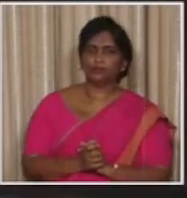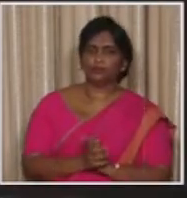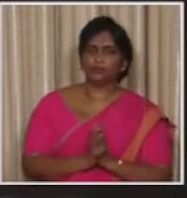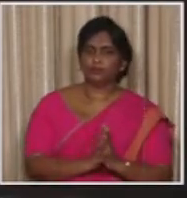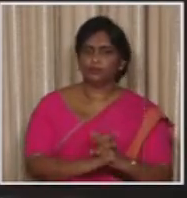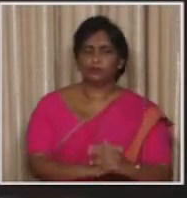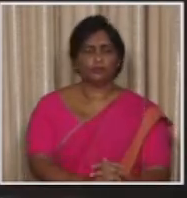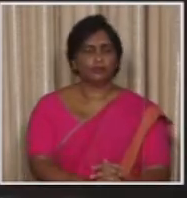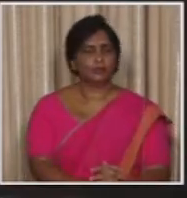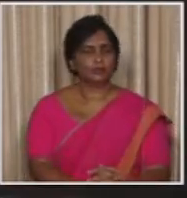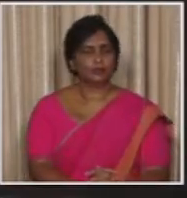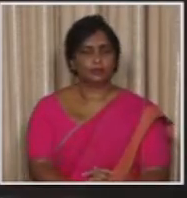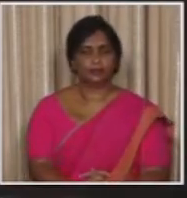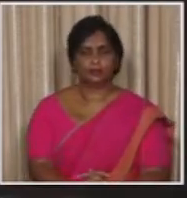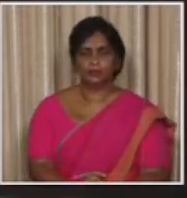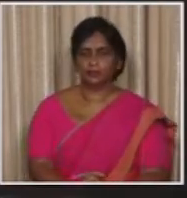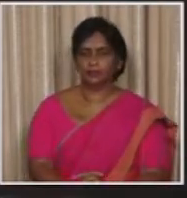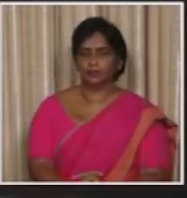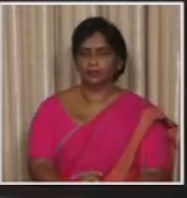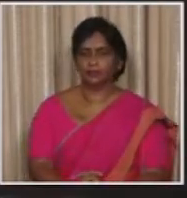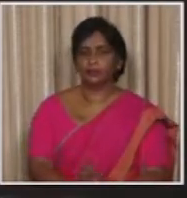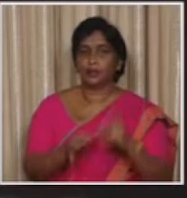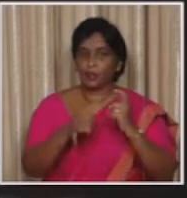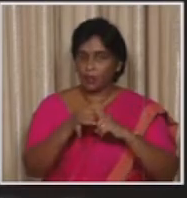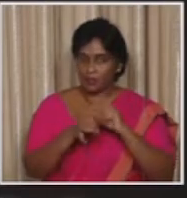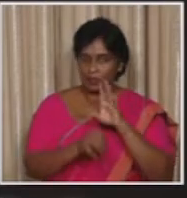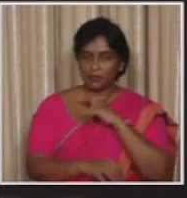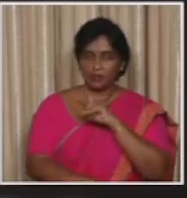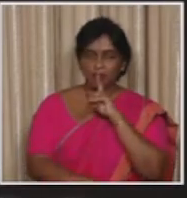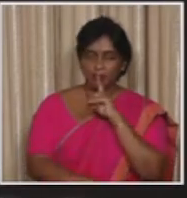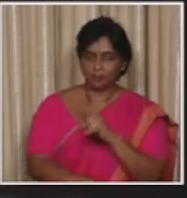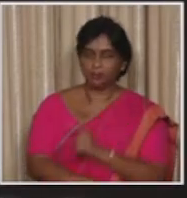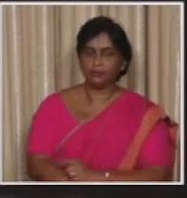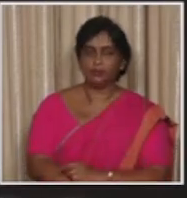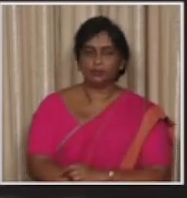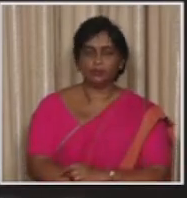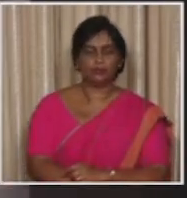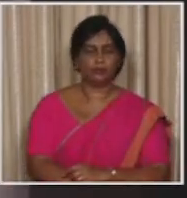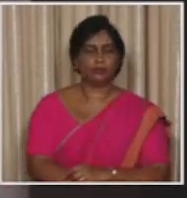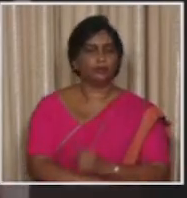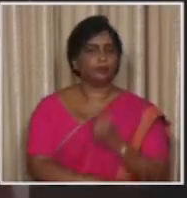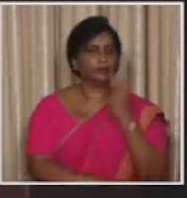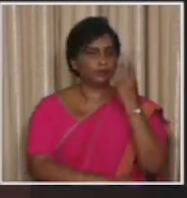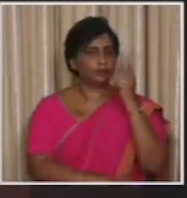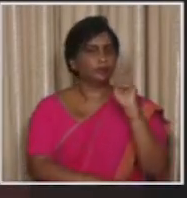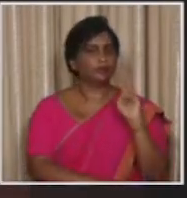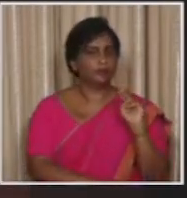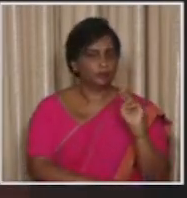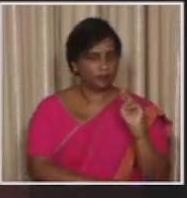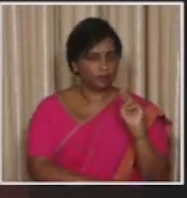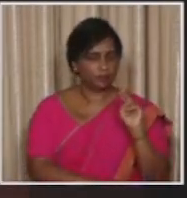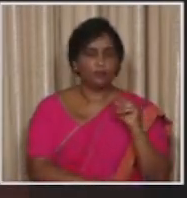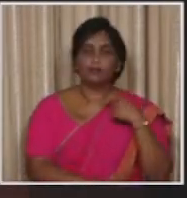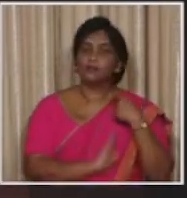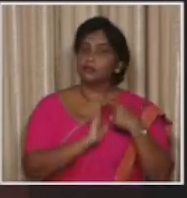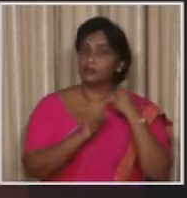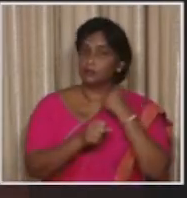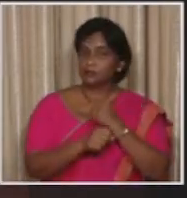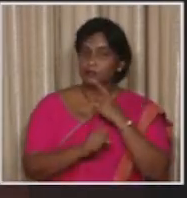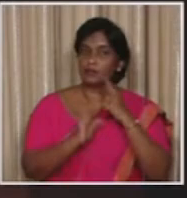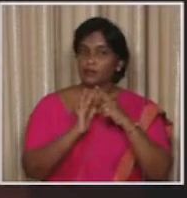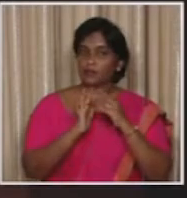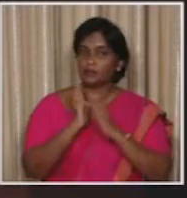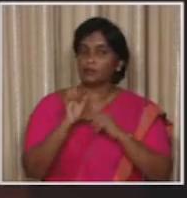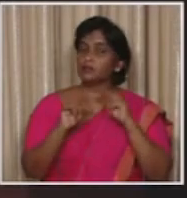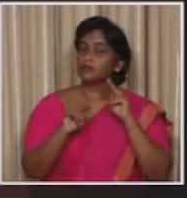ඔව්. මේක ප්‍රශ්න කරපු නිසා මම කියන්න කැමතියි. 2020 මේ රජය ජාත්‍යන්තර මූල්‍ය